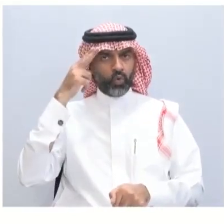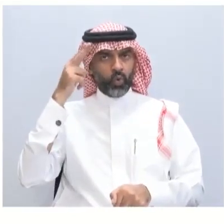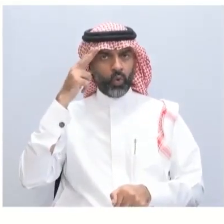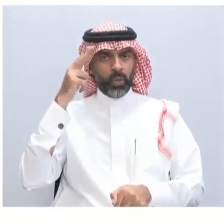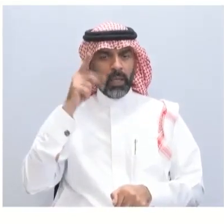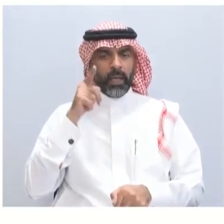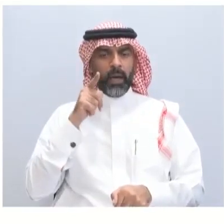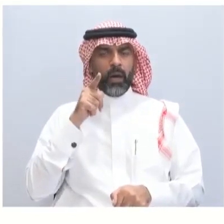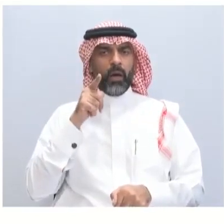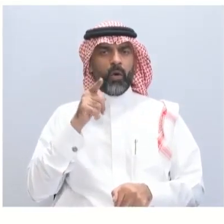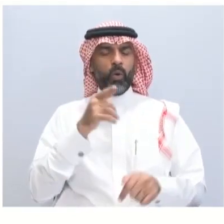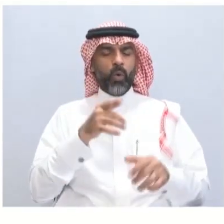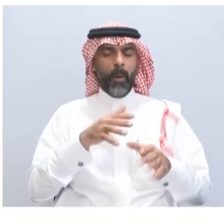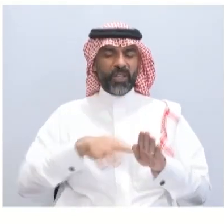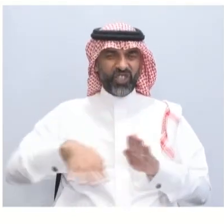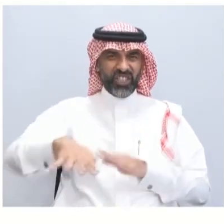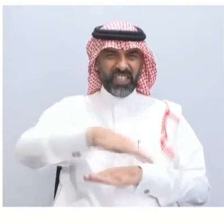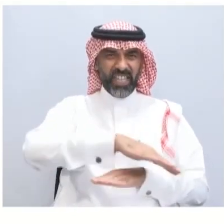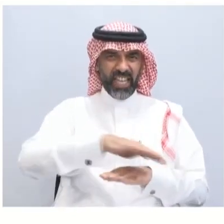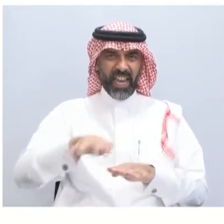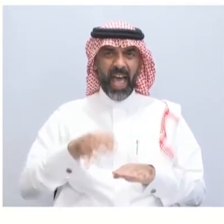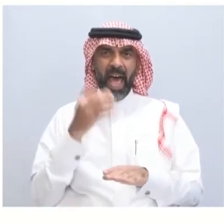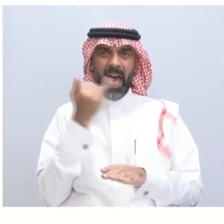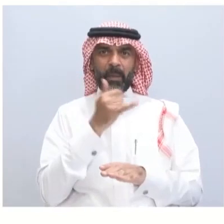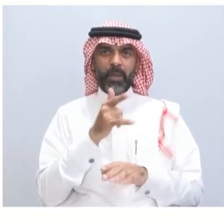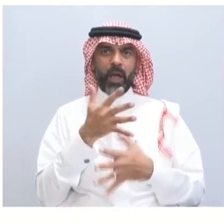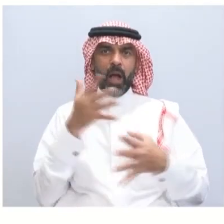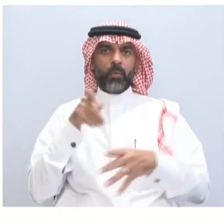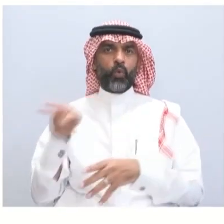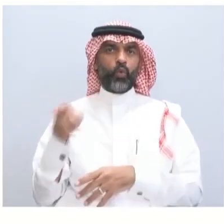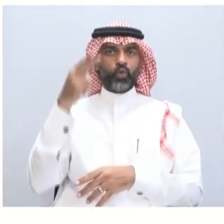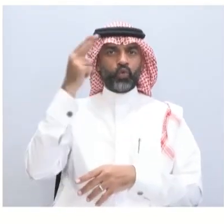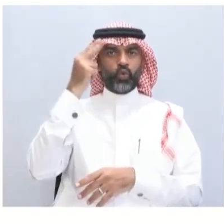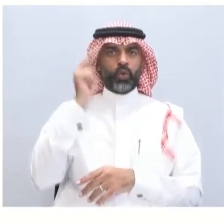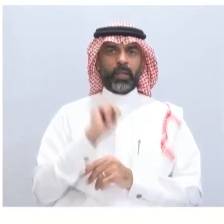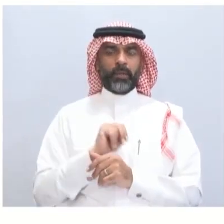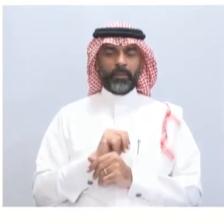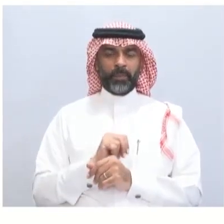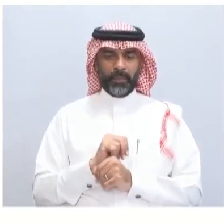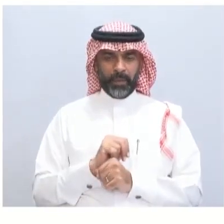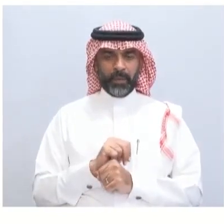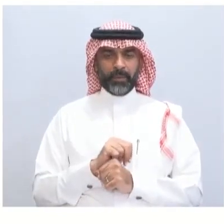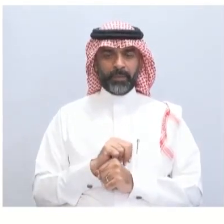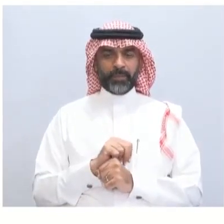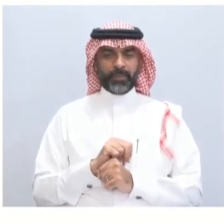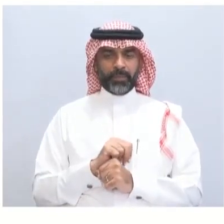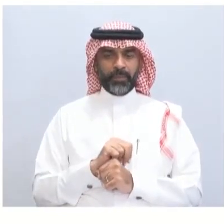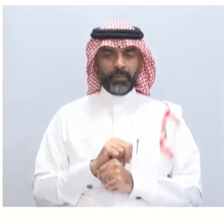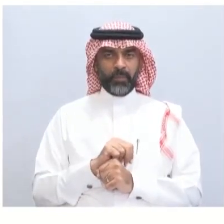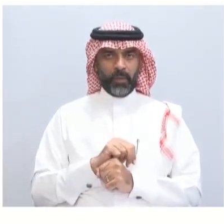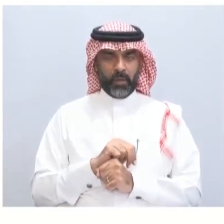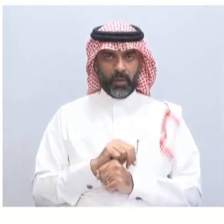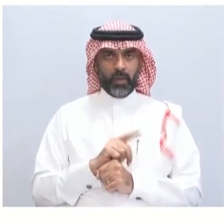معظم تشغل معظم مساحه شبه الجزيره العربيه وترث هذه المكانه والموقع